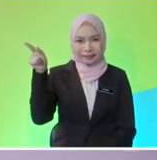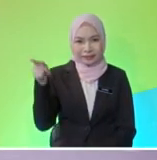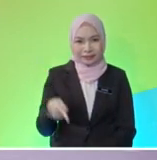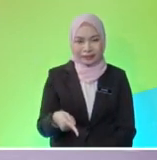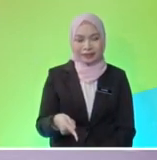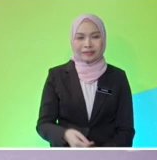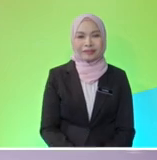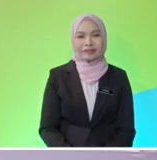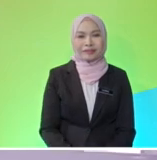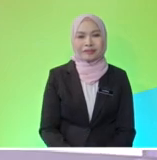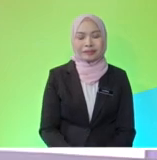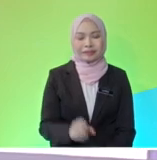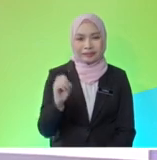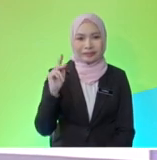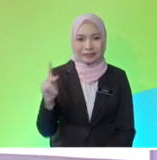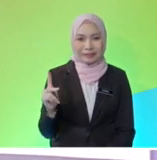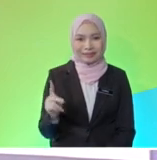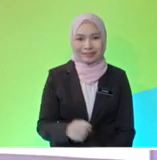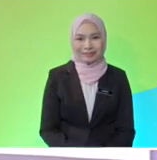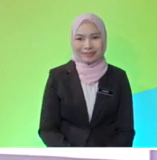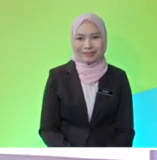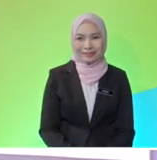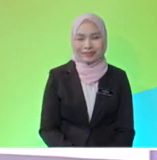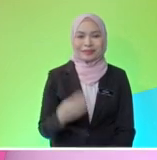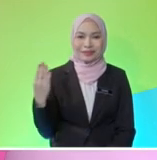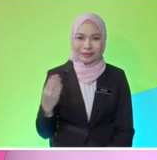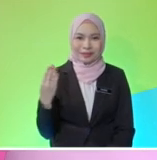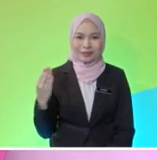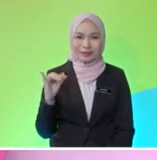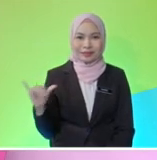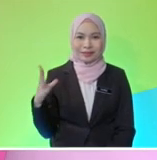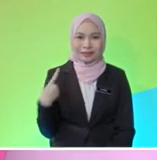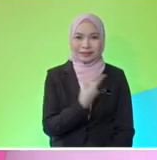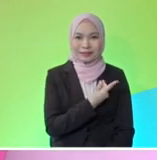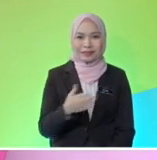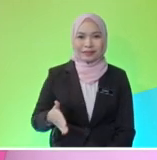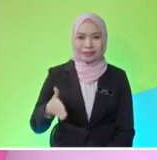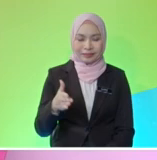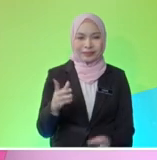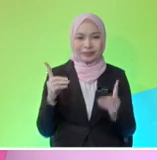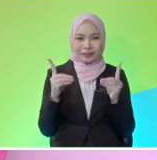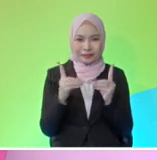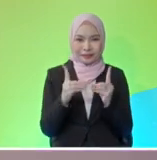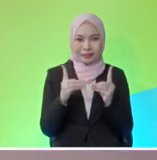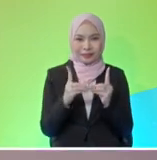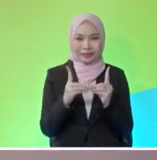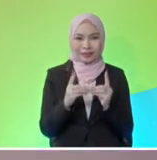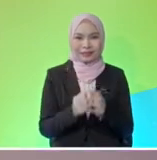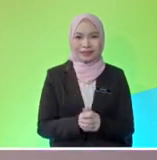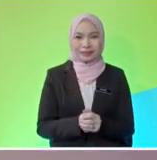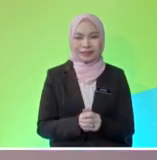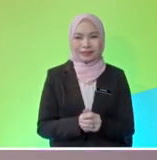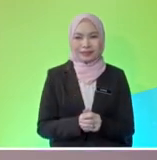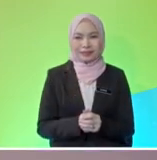Betul. Ini biasanya kan? Biasanya lah kita akan jumpa dia akan buat bulat kecil,